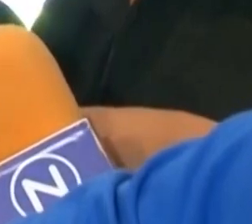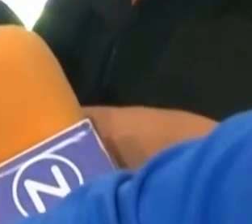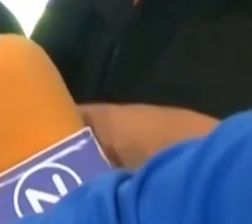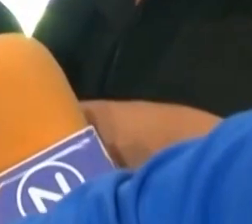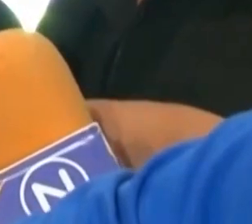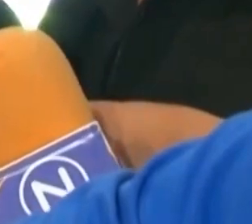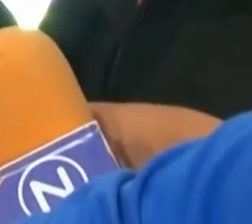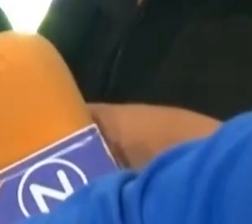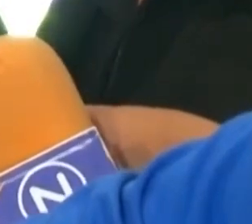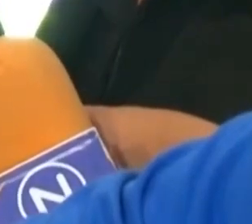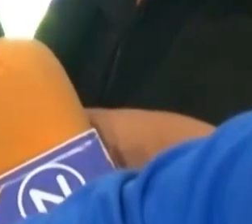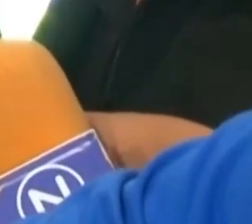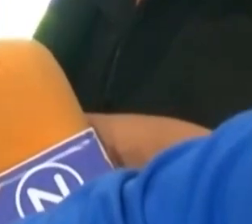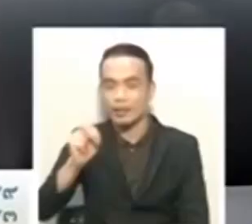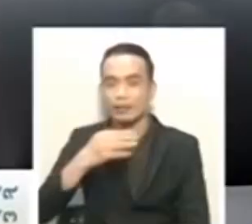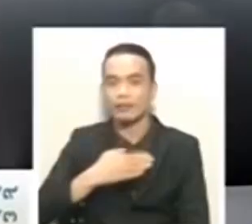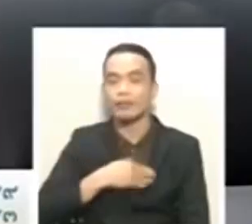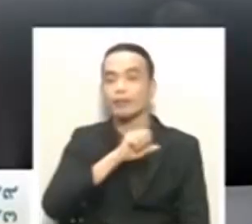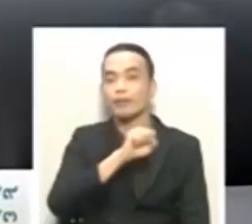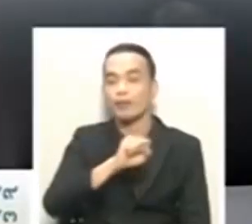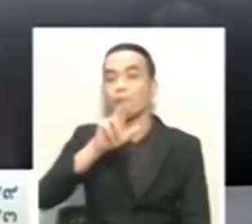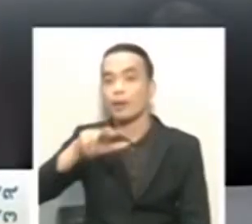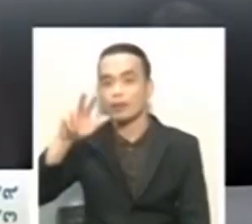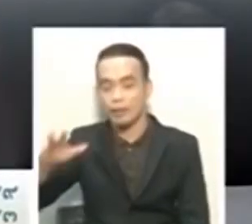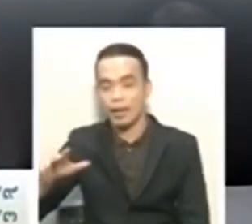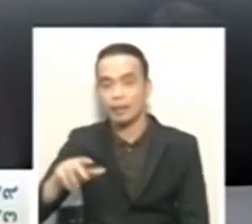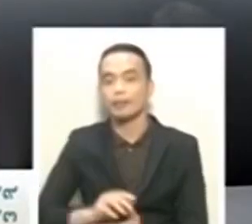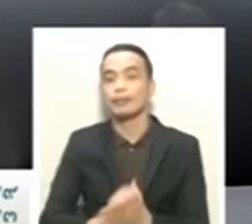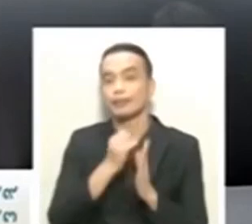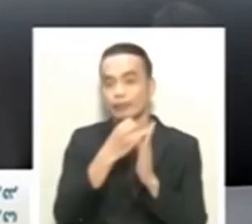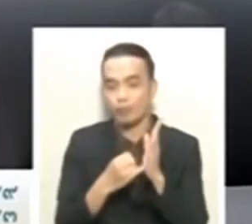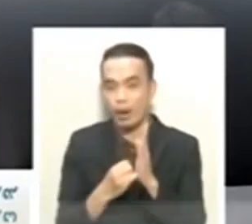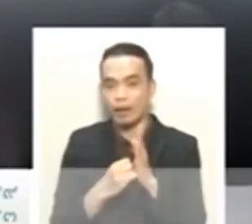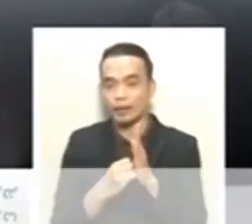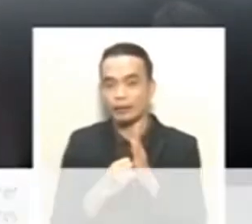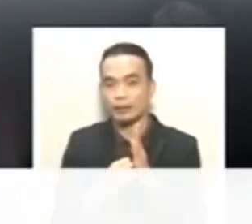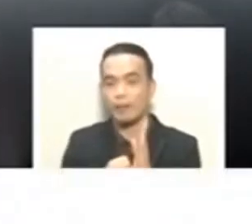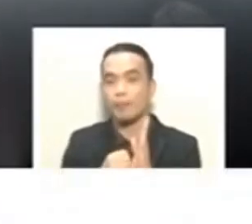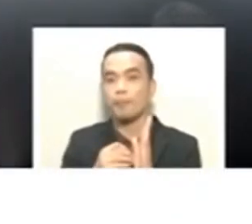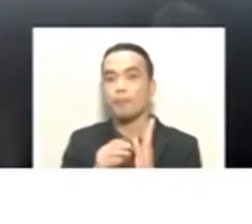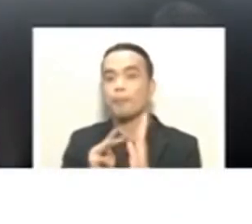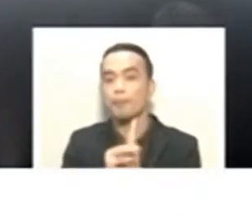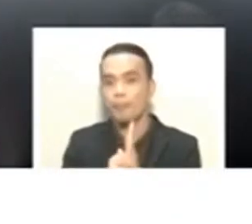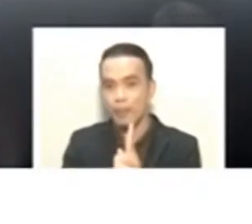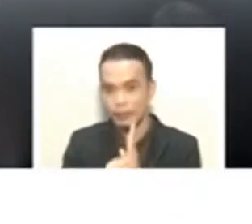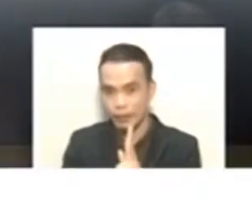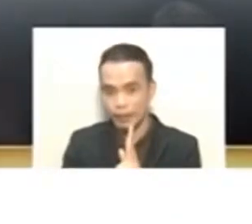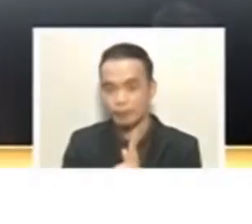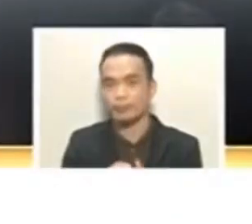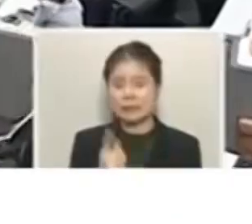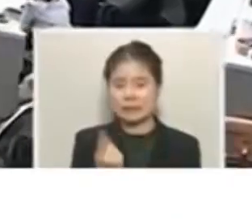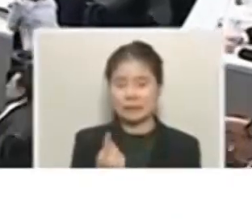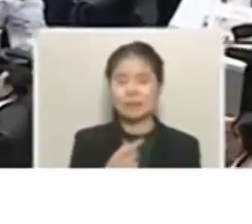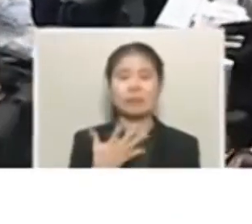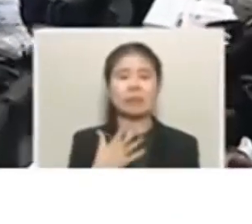ให้รัฐมนตรีที่เป็นส.ส.เข้าประชุมกันอย่างพร้อมเพรียงกันเนื่องจากว่าการพิจารณาร่างพรบ.งบประมาณเป็นเรื่องสำคัญน